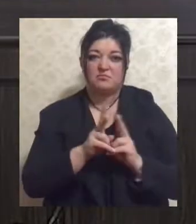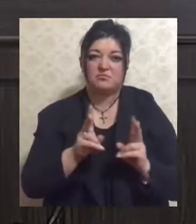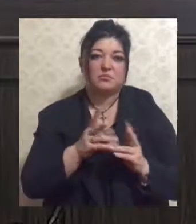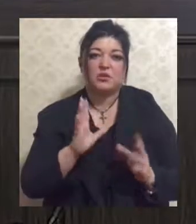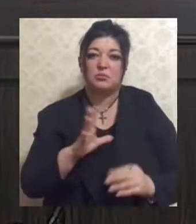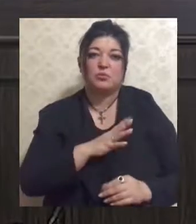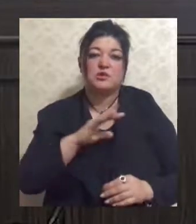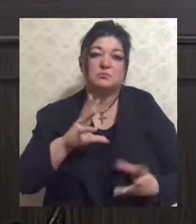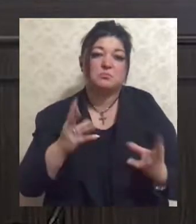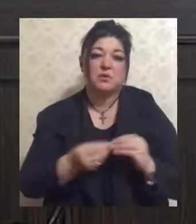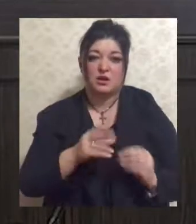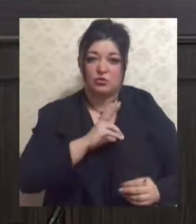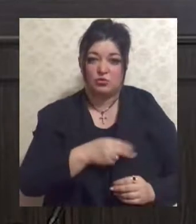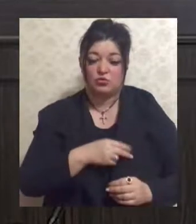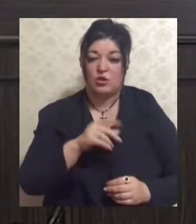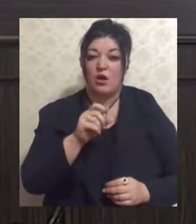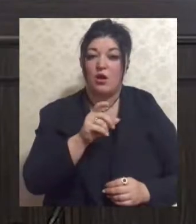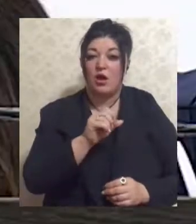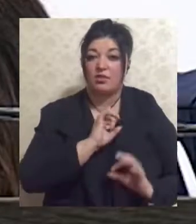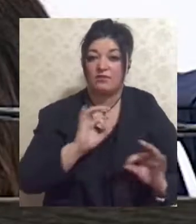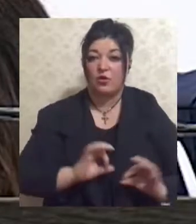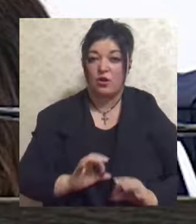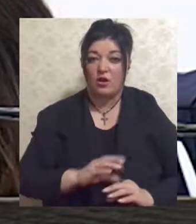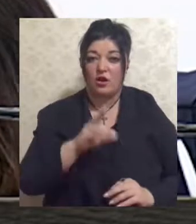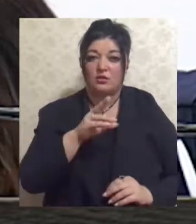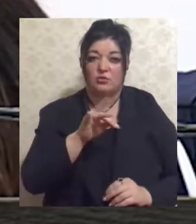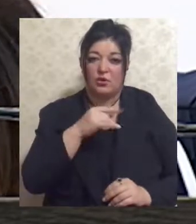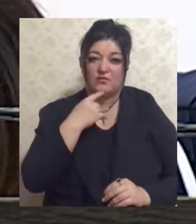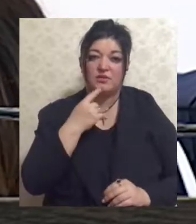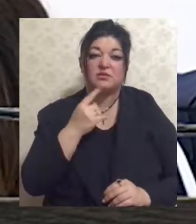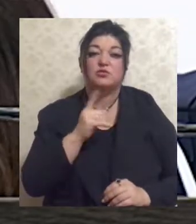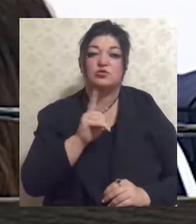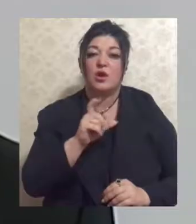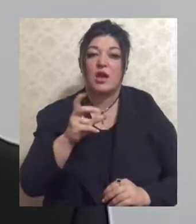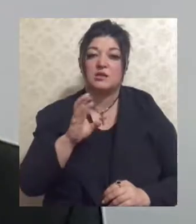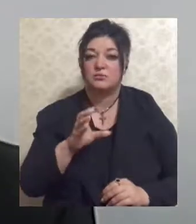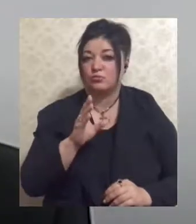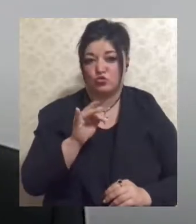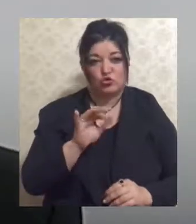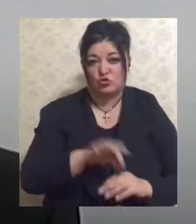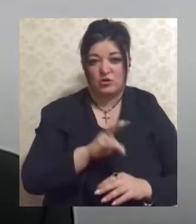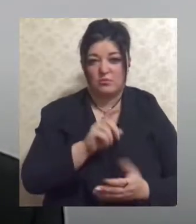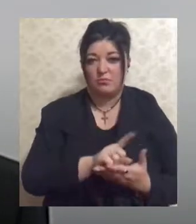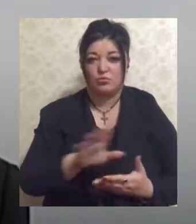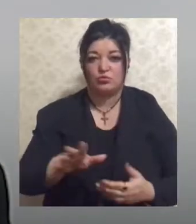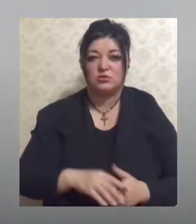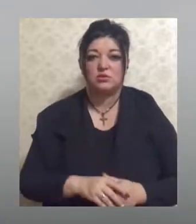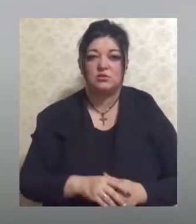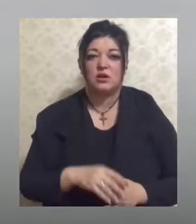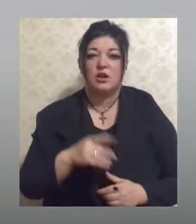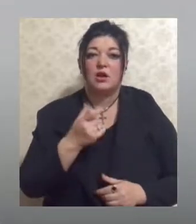Тож адвокат Труханова Тарас Пошиванюк каже, декларувати статки екс-дружини міський голова не мусив. Труханов Геннадій Леонідович